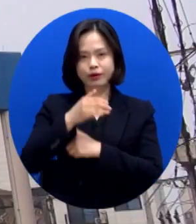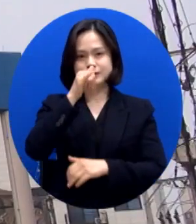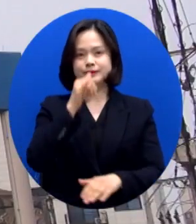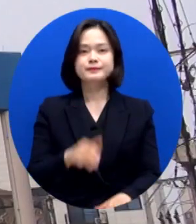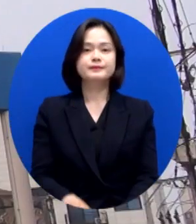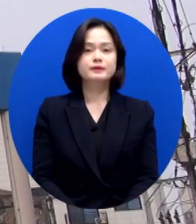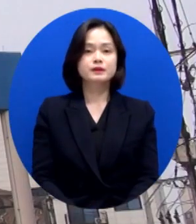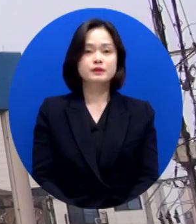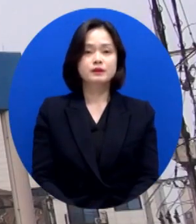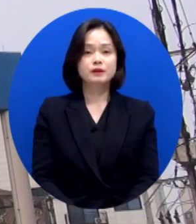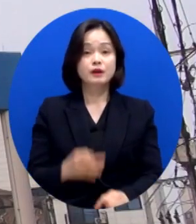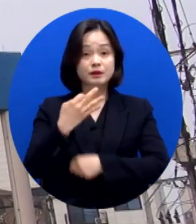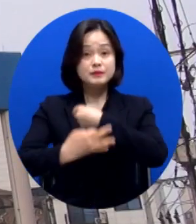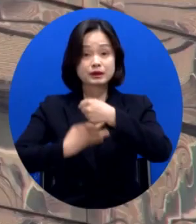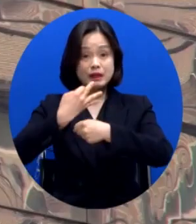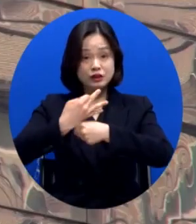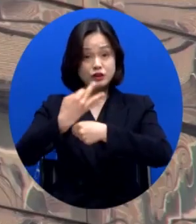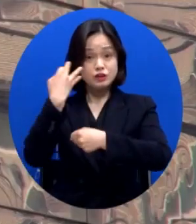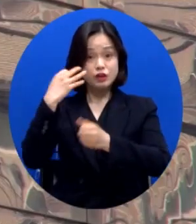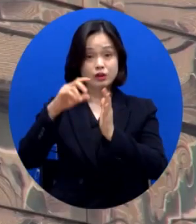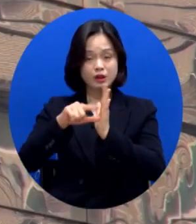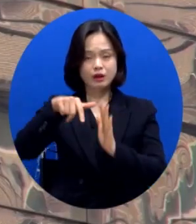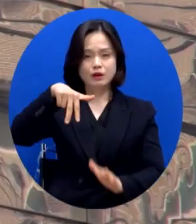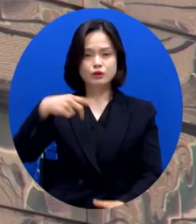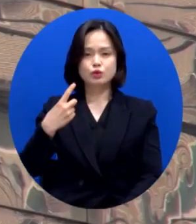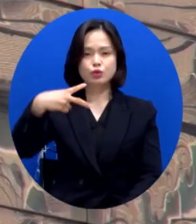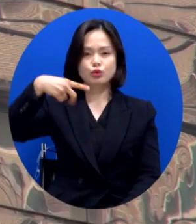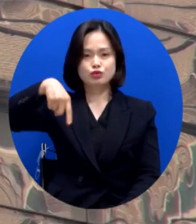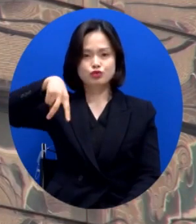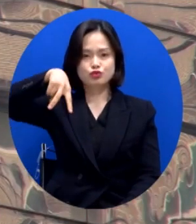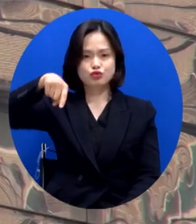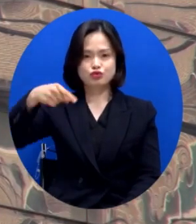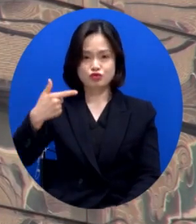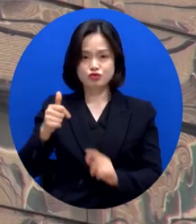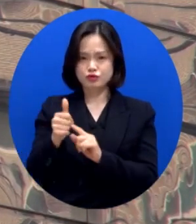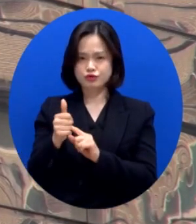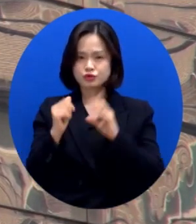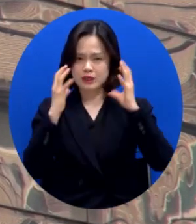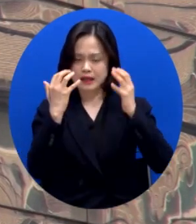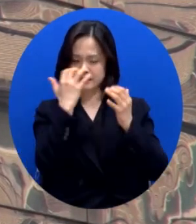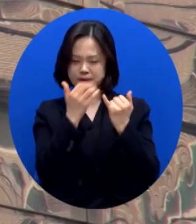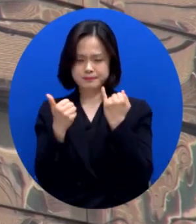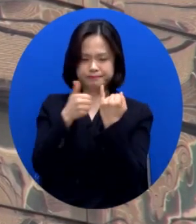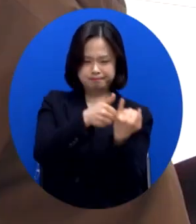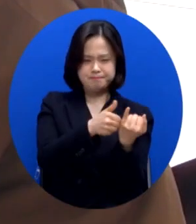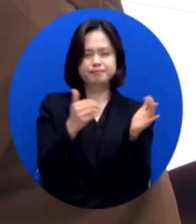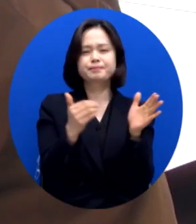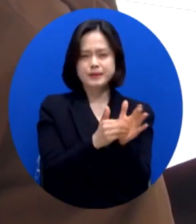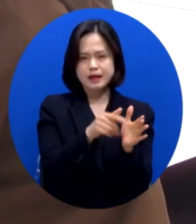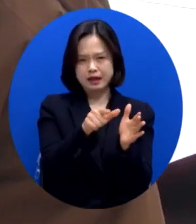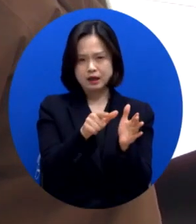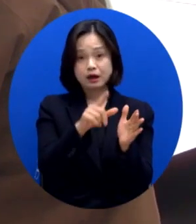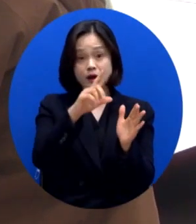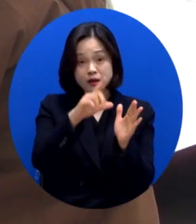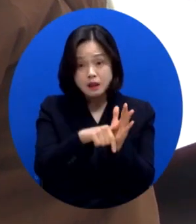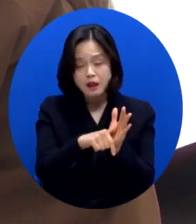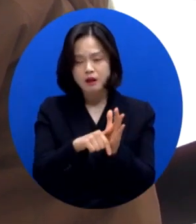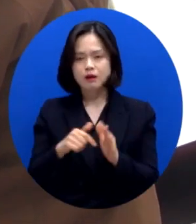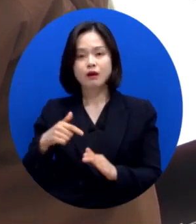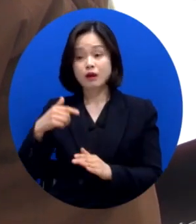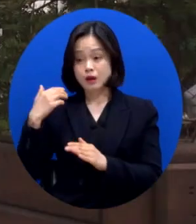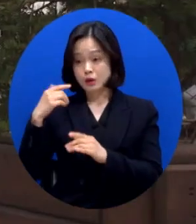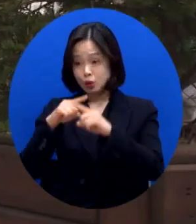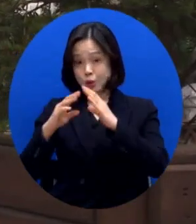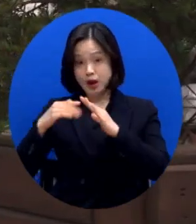14년 전 조두순 사건으로 온 국민이 분노에 떨고 있을 무렵 9개 사랑교회 김봉준 목사와 성도들은 인근 초등학교로 가는